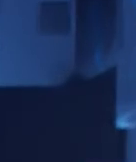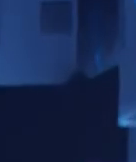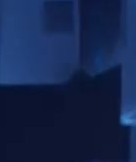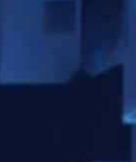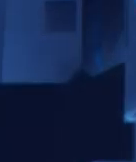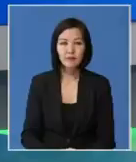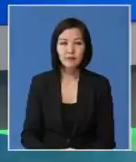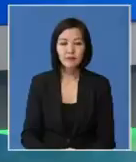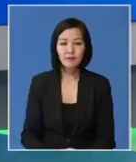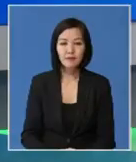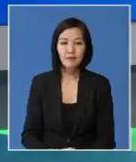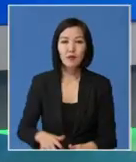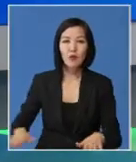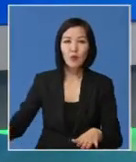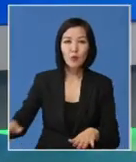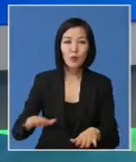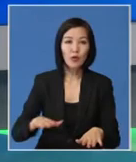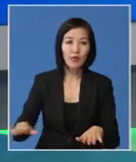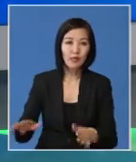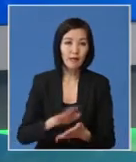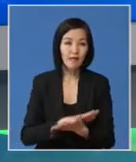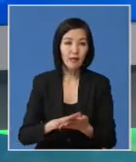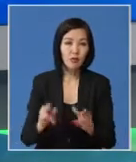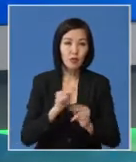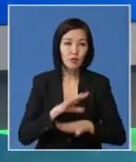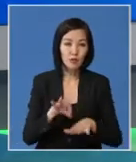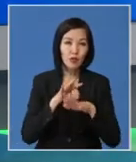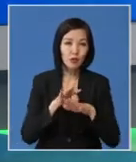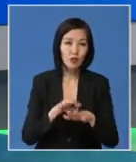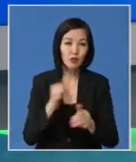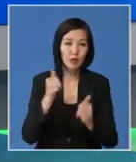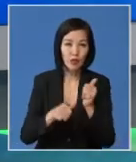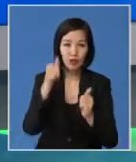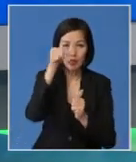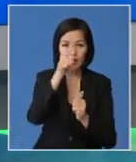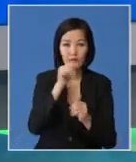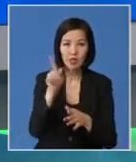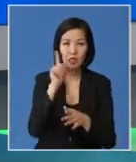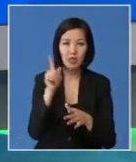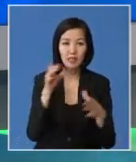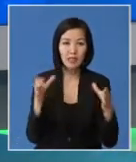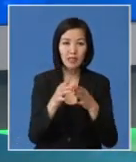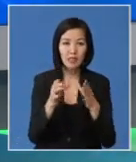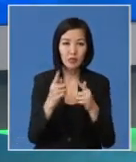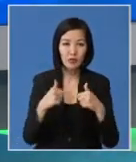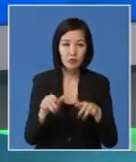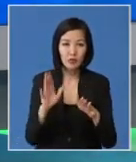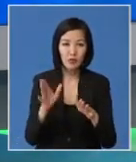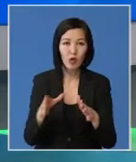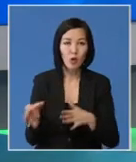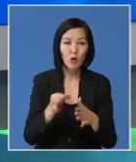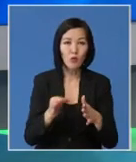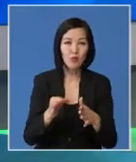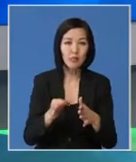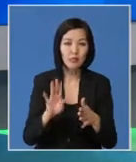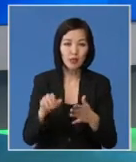Талдықорған. Өңірде тазалық жұмыстарын жүргізуге жылдағыдай жасыл ел жасақтары да жұмылдырылмақ. Облыстық штабтың жаңа еңбек